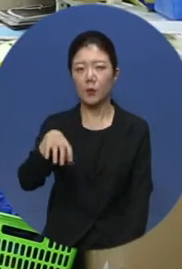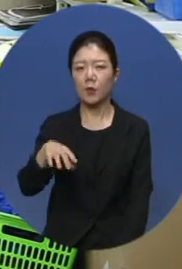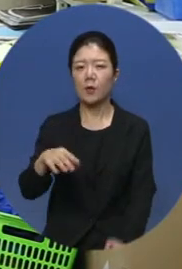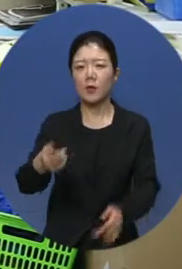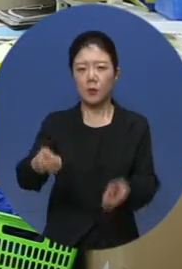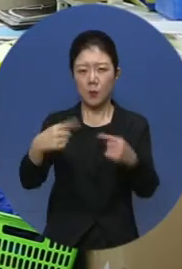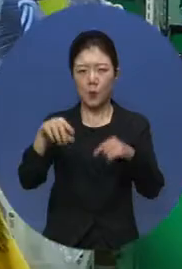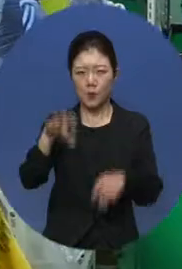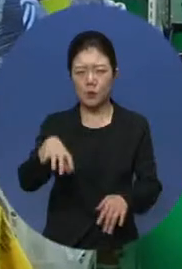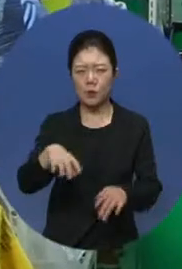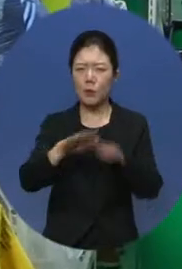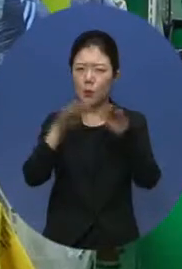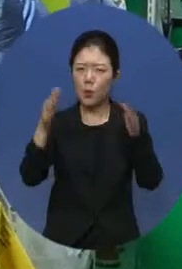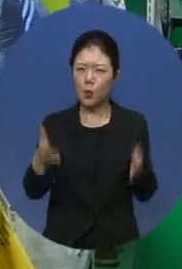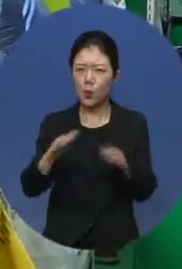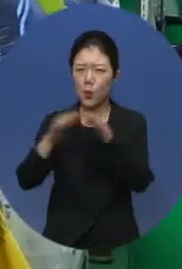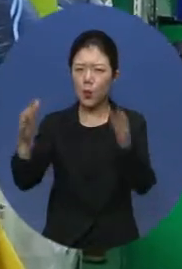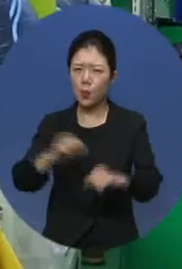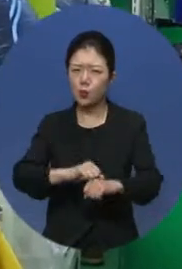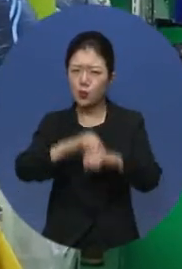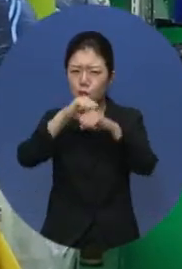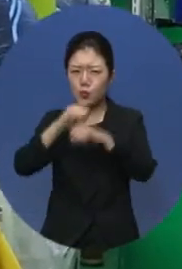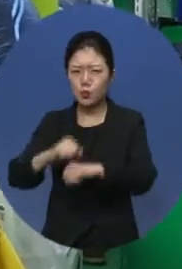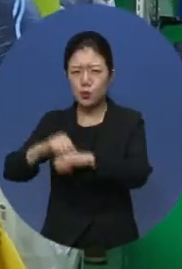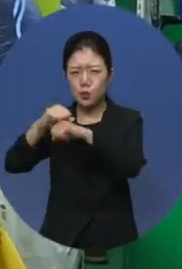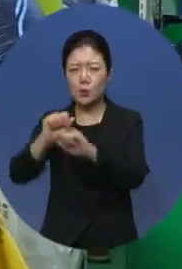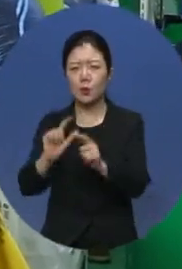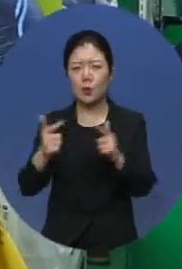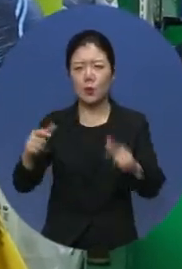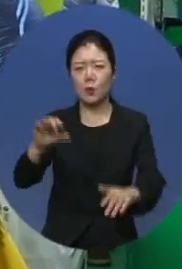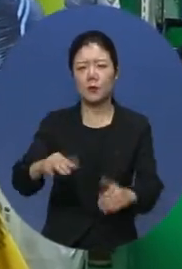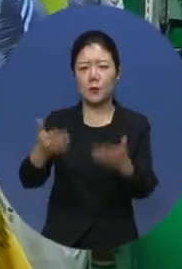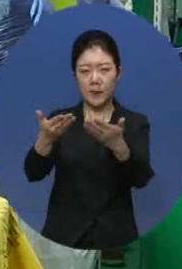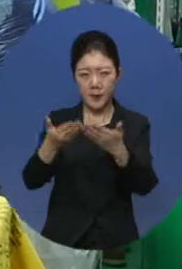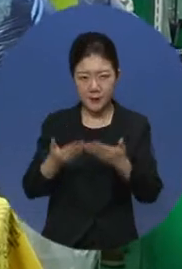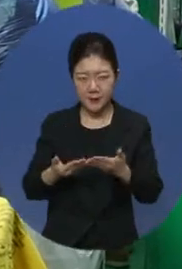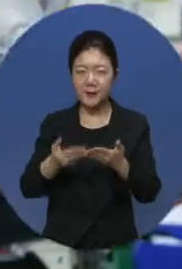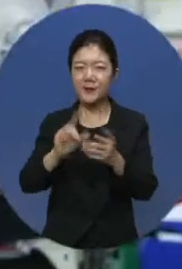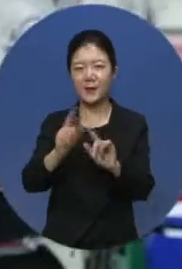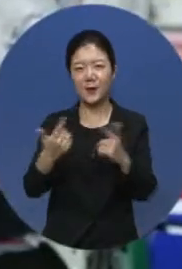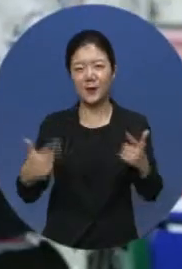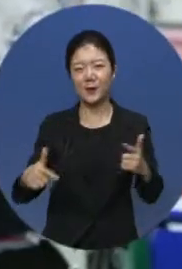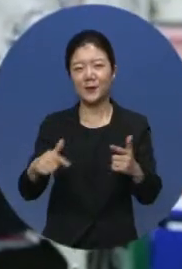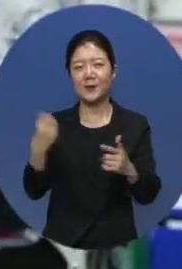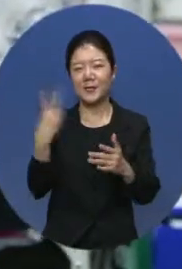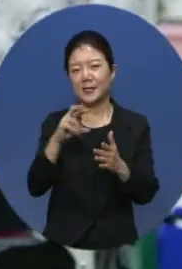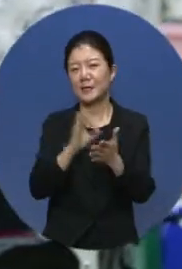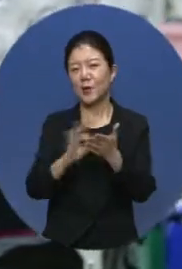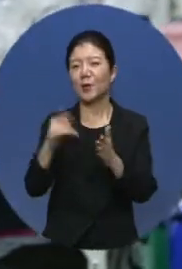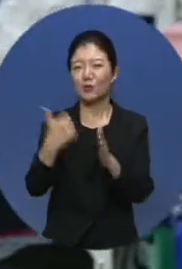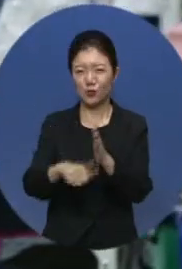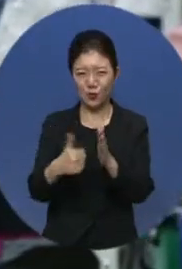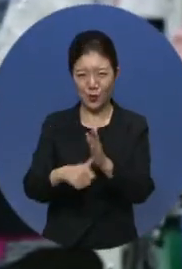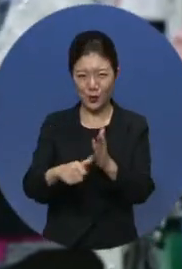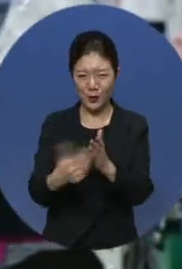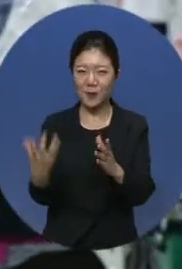입구부터 가득한 상자 꾸러미에는 여러 곳에서 기증받은 다양한 재활용품들이